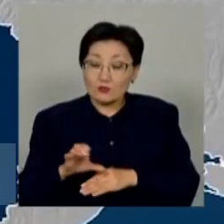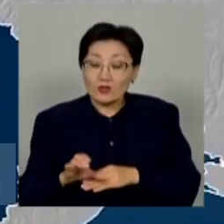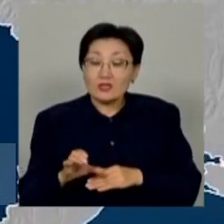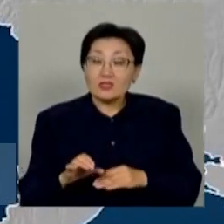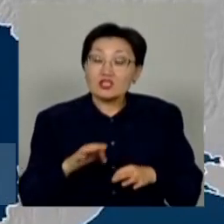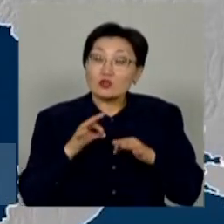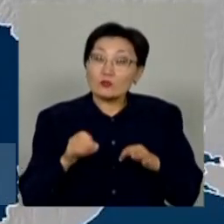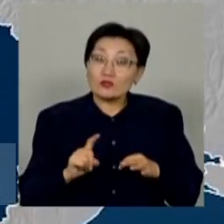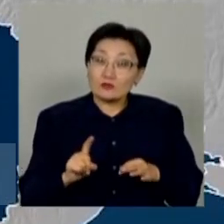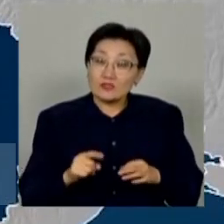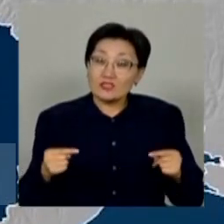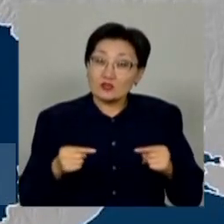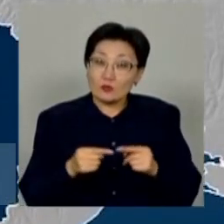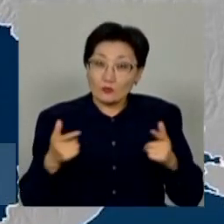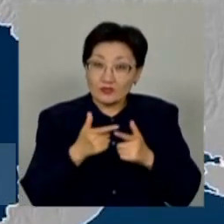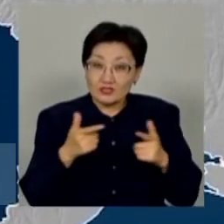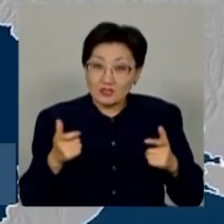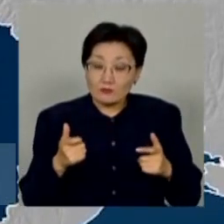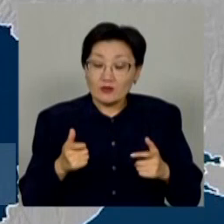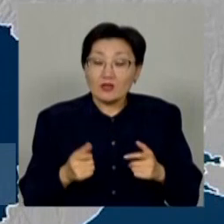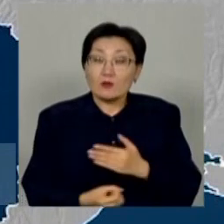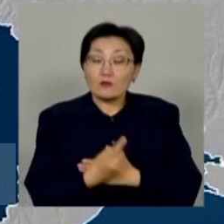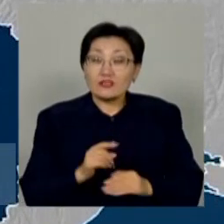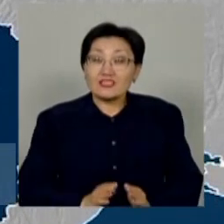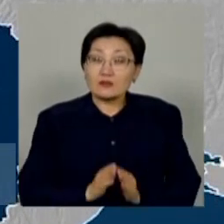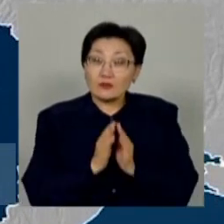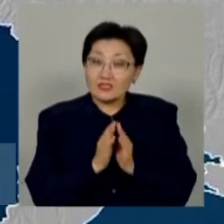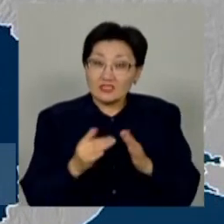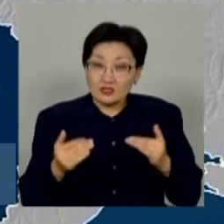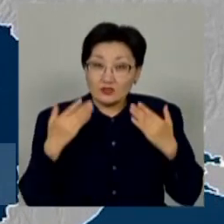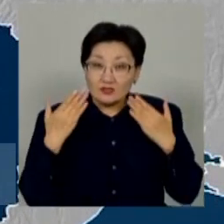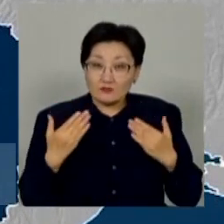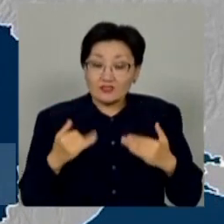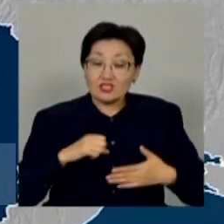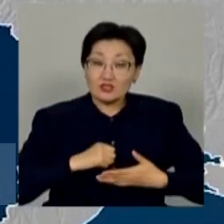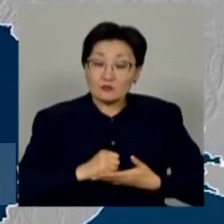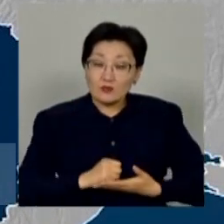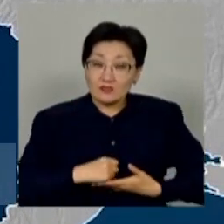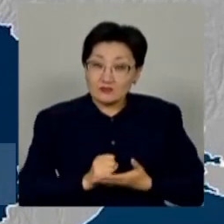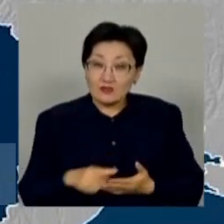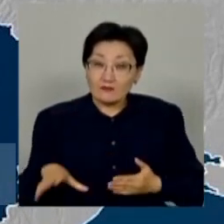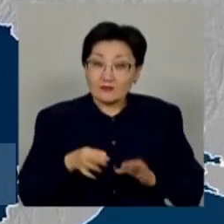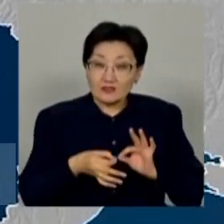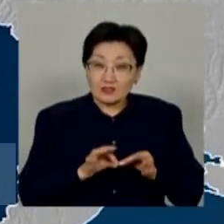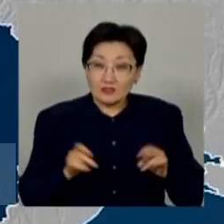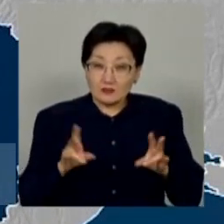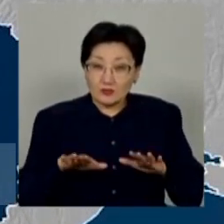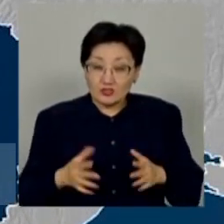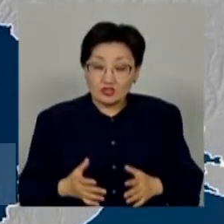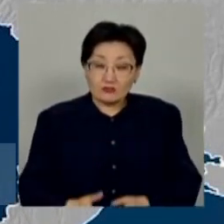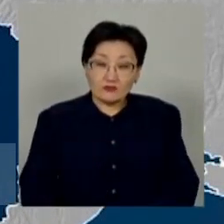Дуда отметил, что точных данных о происхождении ракеты пока нет. Все еще устанавливаются все детали произошедшего.